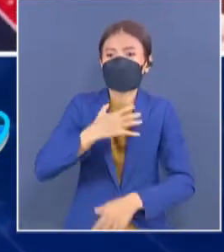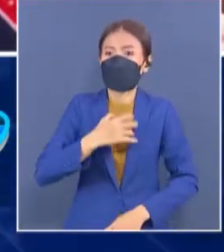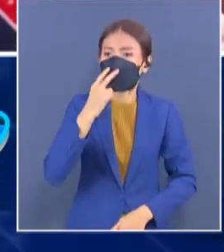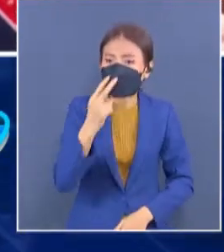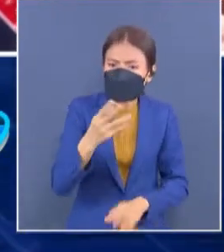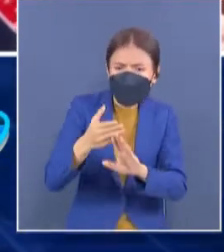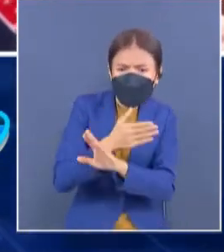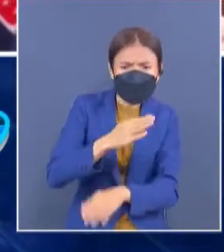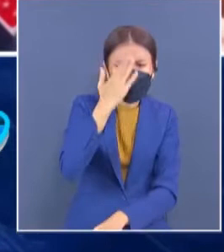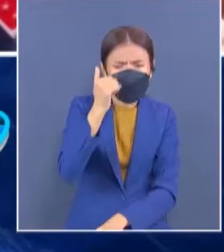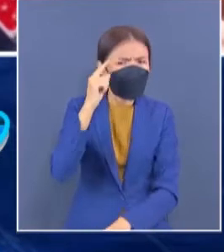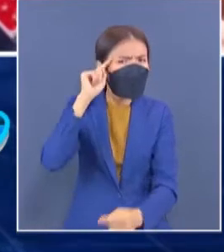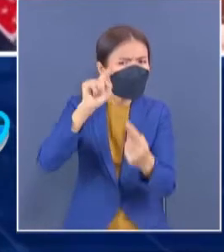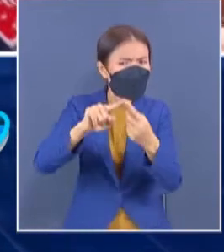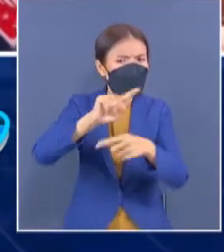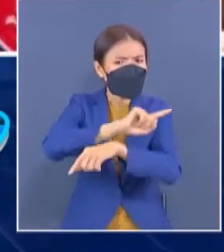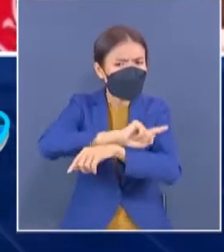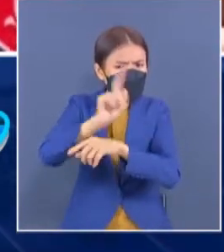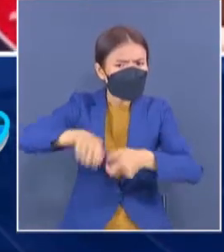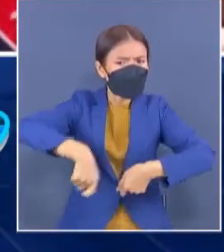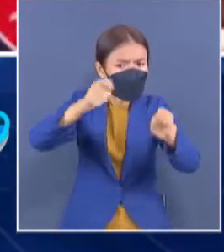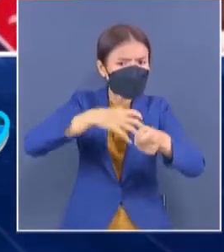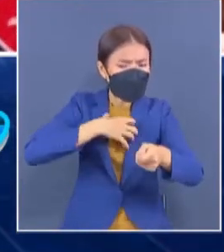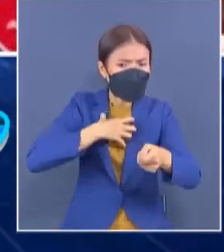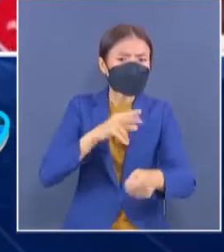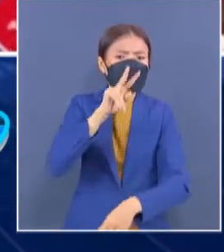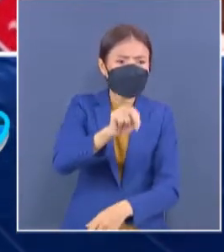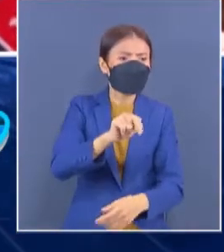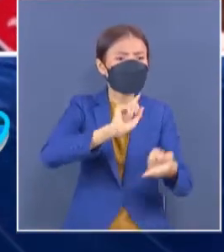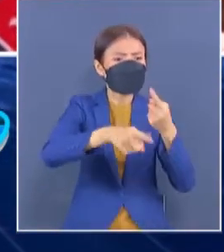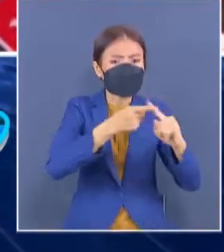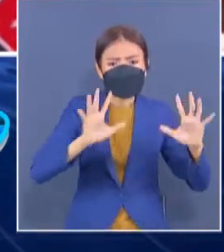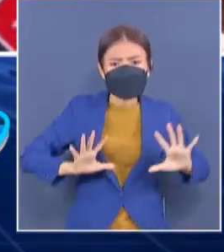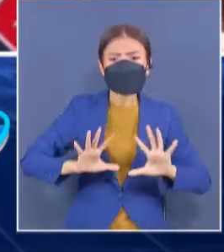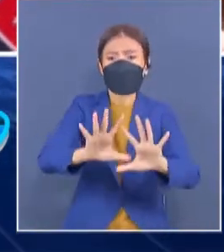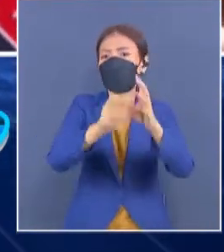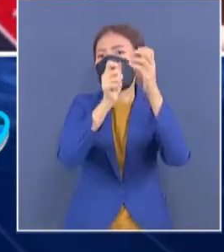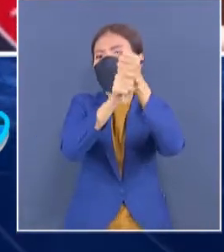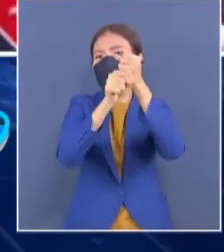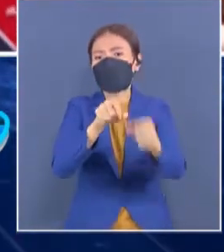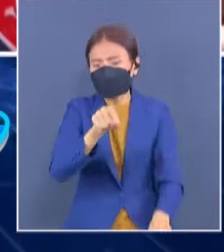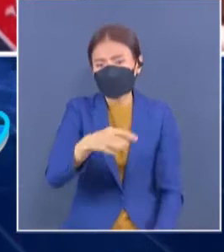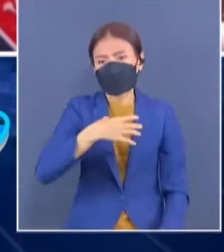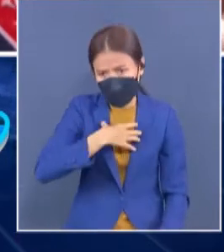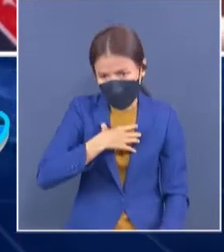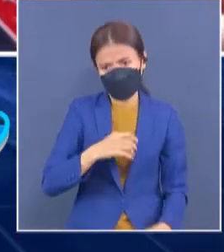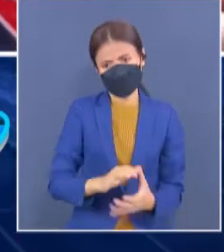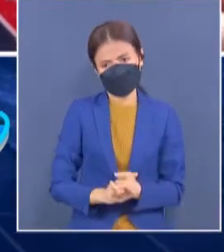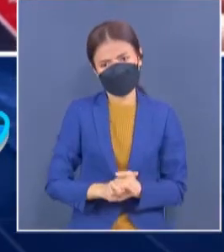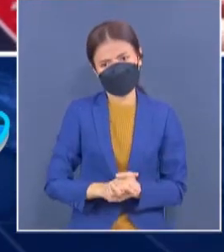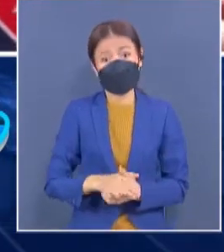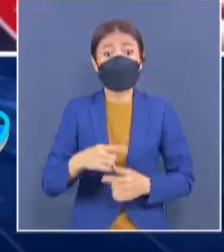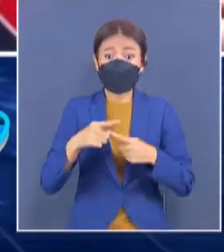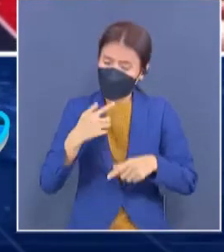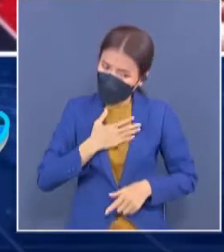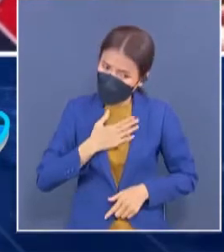มกับเพื่อนอีก2คัน แต่ไม่ได้บอกว่าให้เพื่อนเนี่ยไปปาระเบิดใส่บ้านพักนายก ไม่ได้พูดถึงเลย ไม่ได้พูดถึงบอกว่าขี่รถมอเตอร์ไซค์น